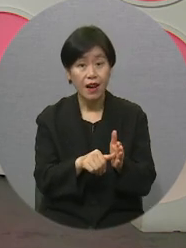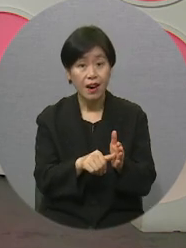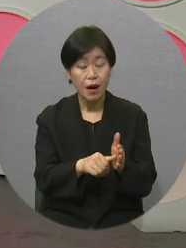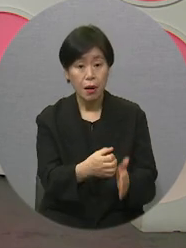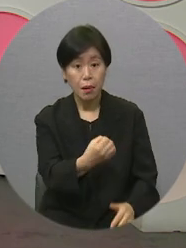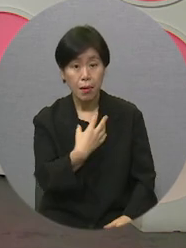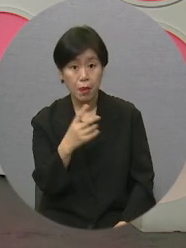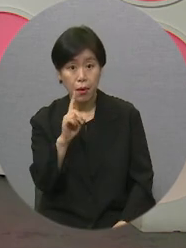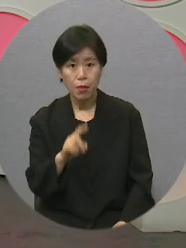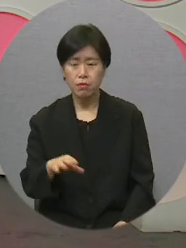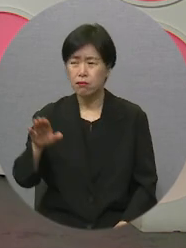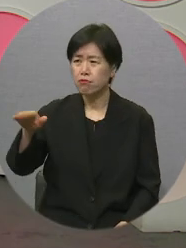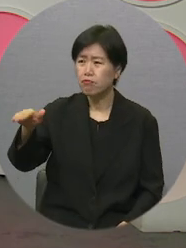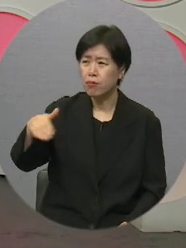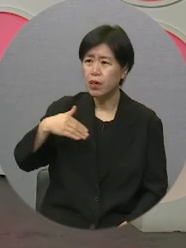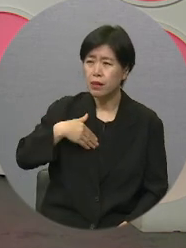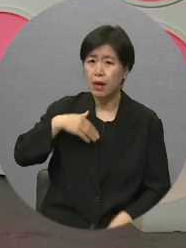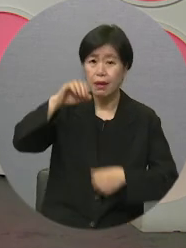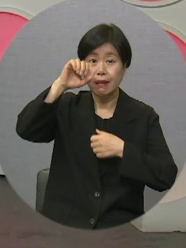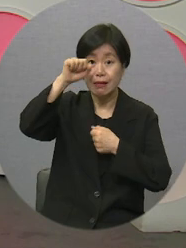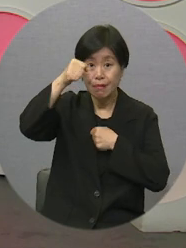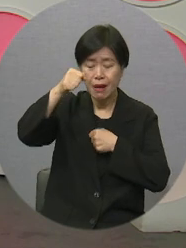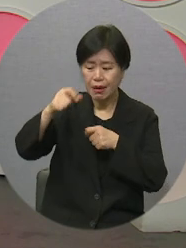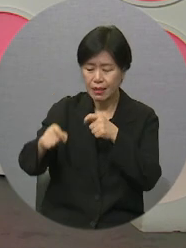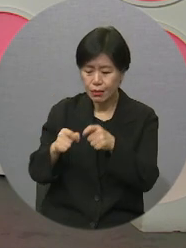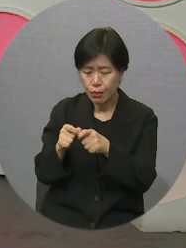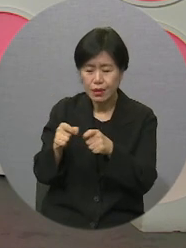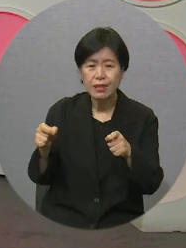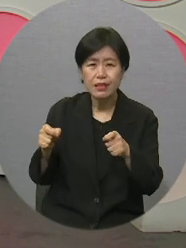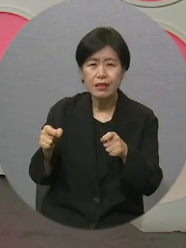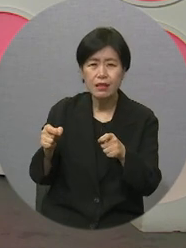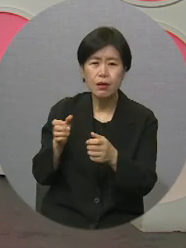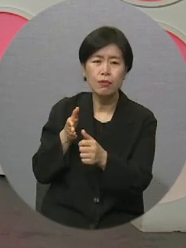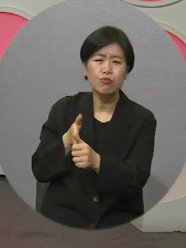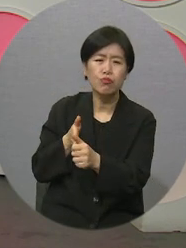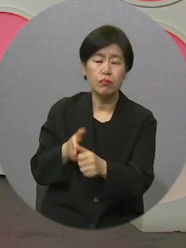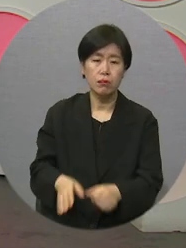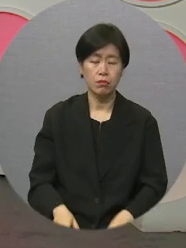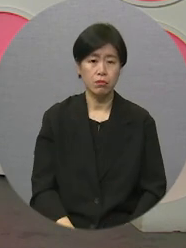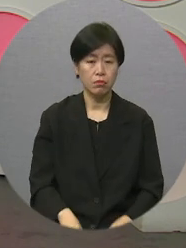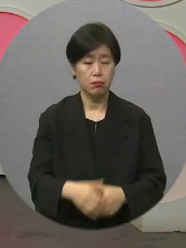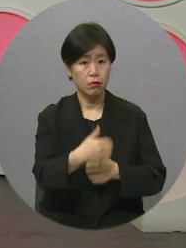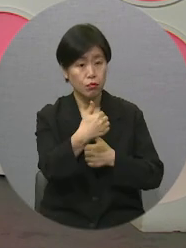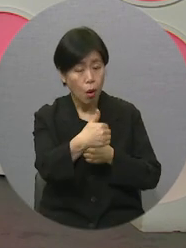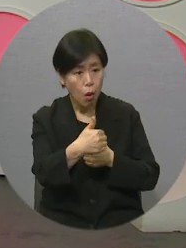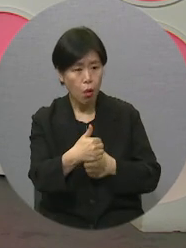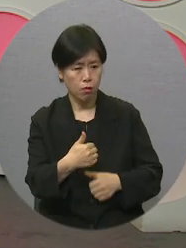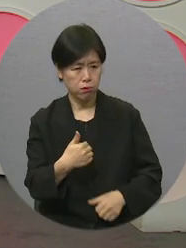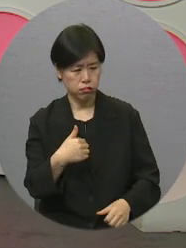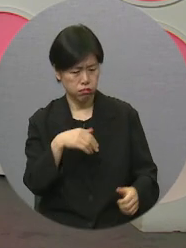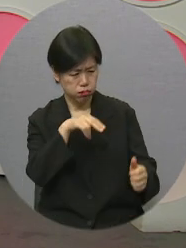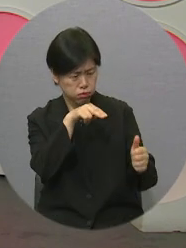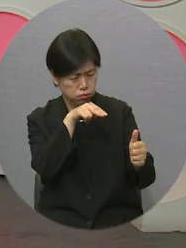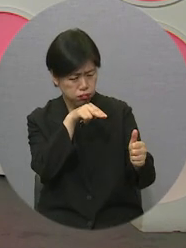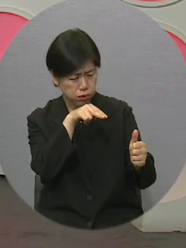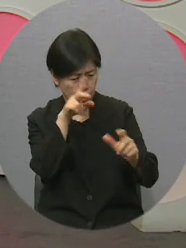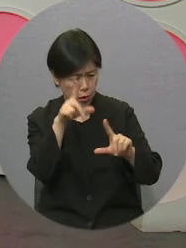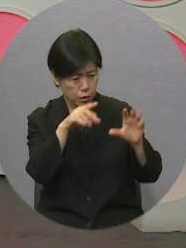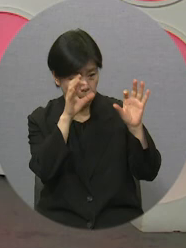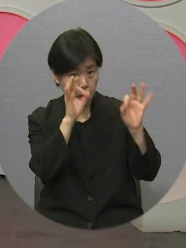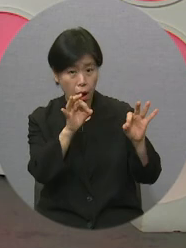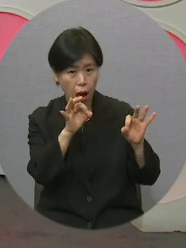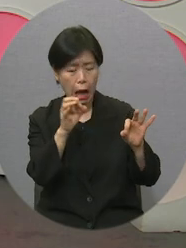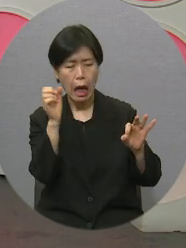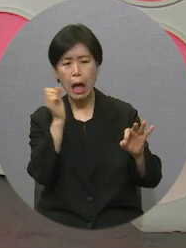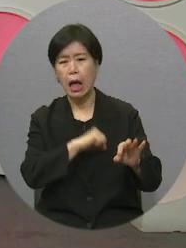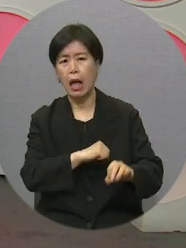좀 매주이소 라는 그의 말에 들리자 뒤돌아 다시 그를 보고서야 그가